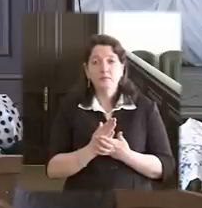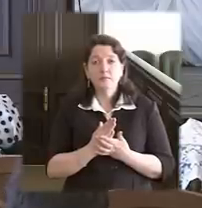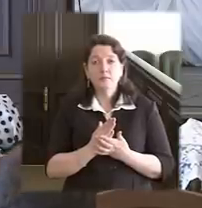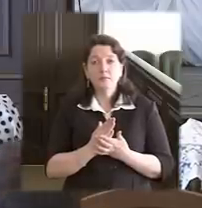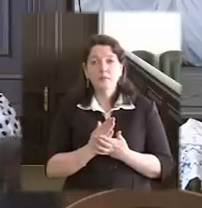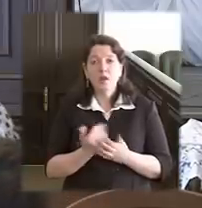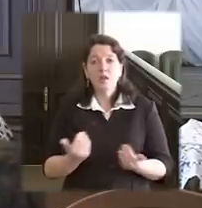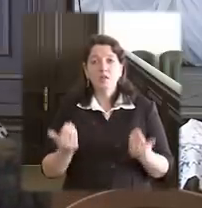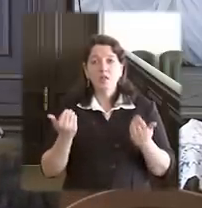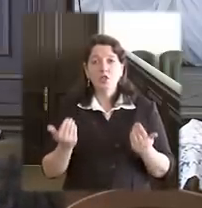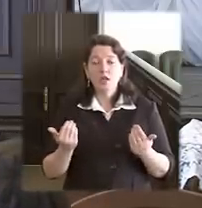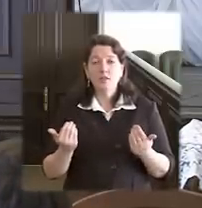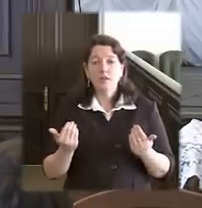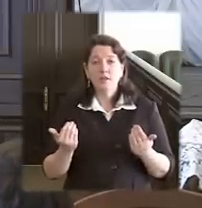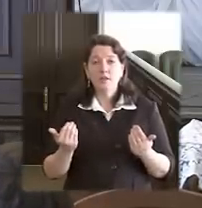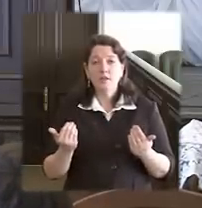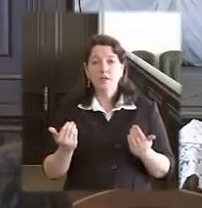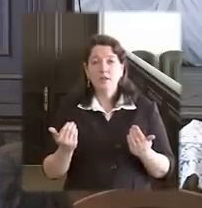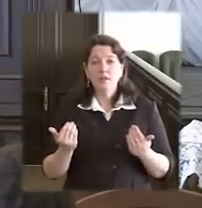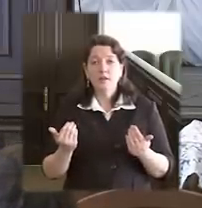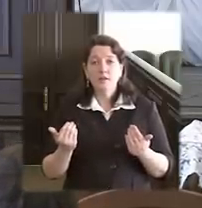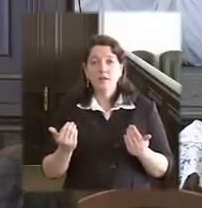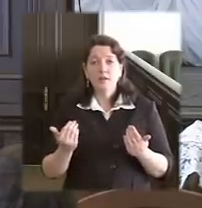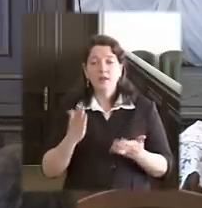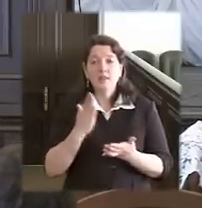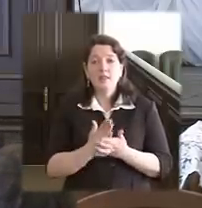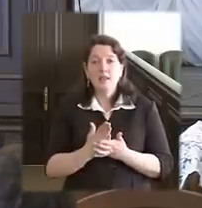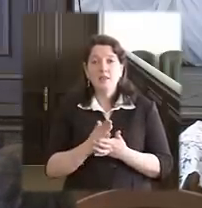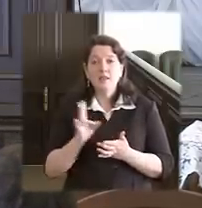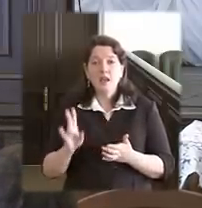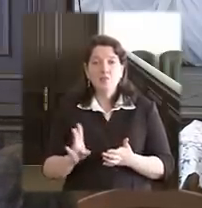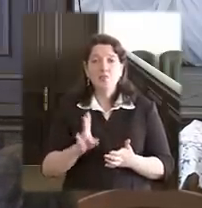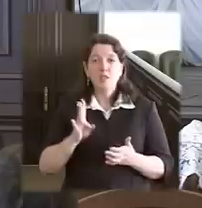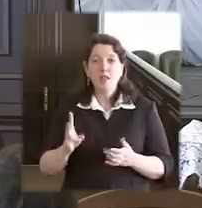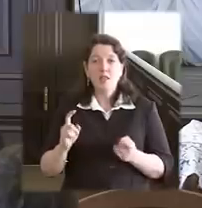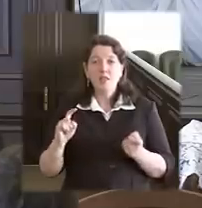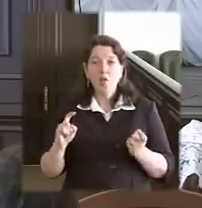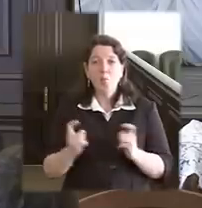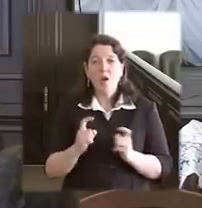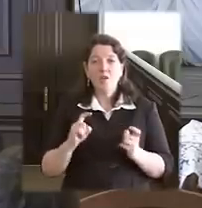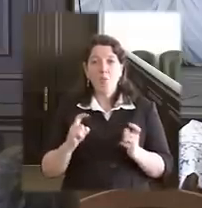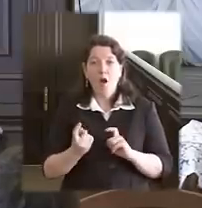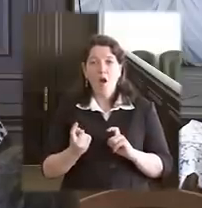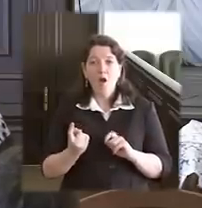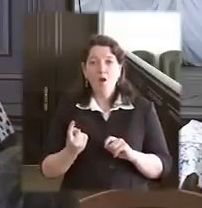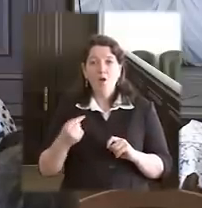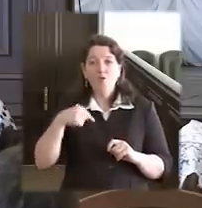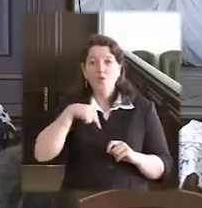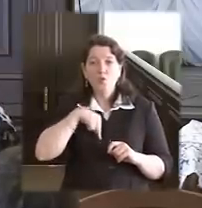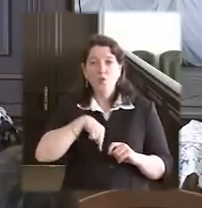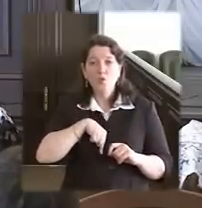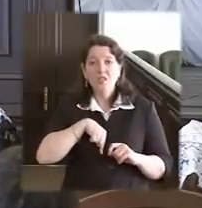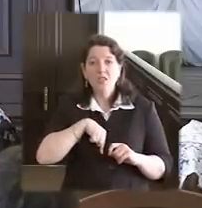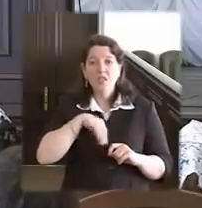Идет постоянная вот эта вот борьба в человеке.